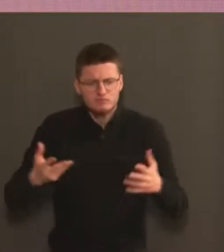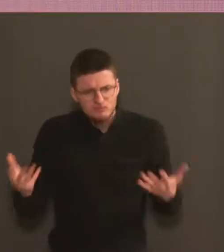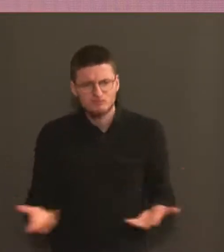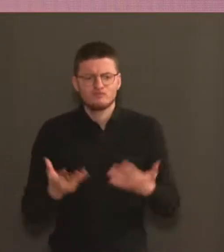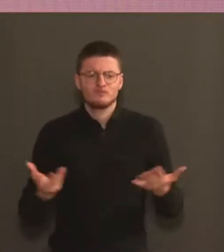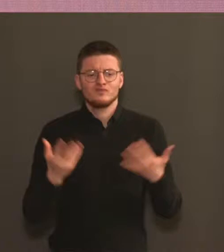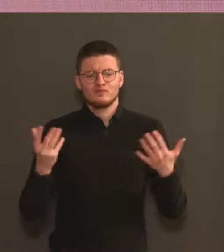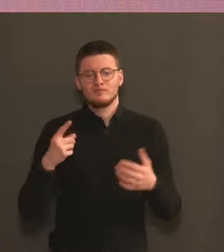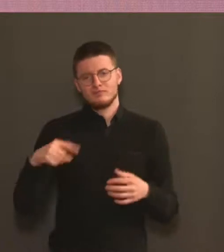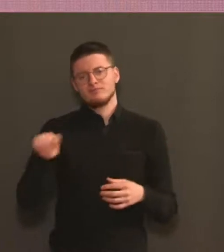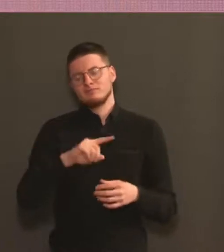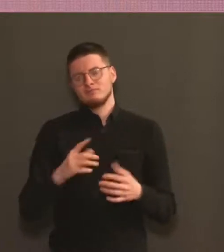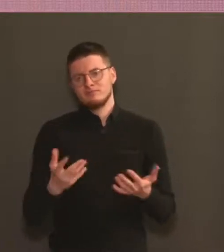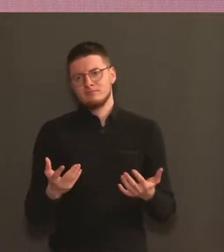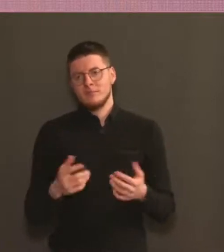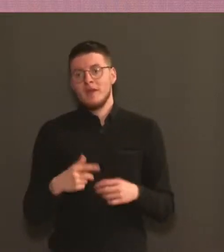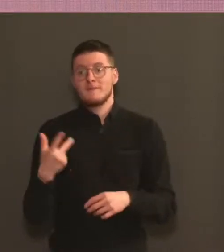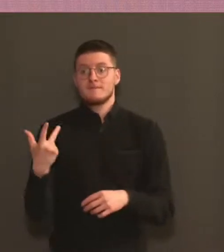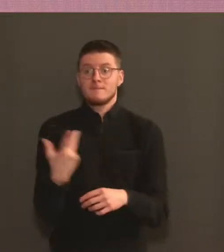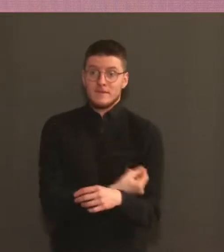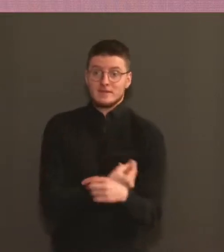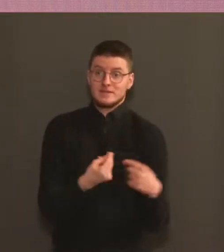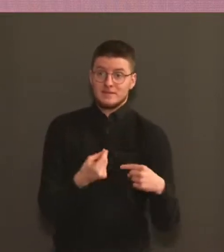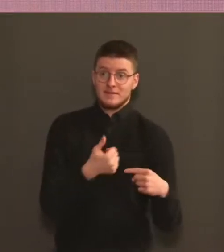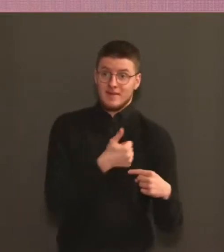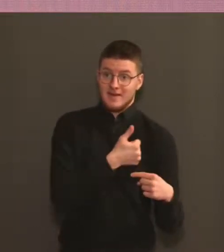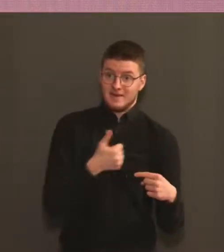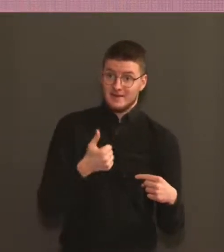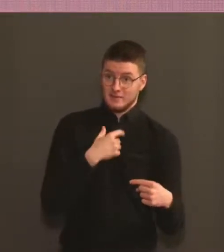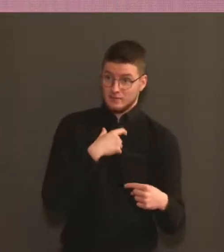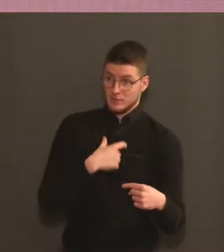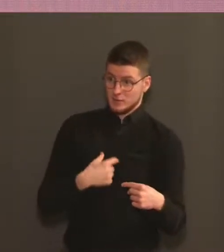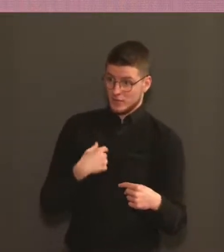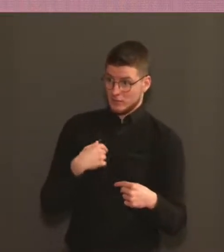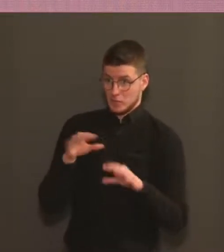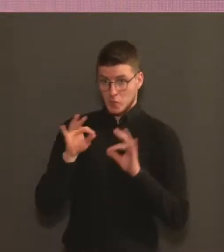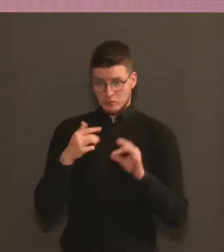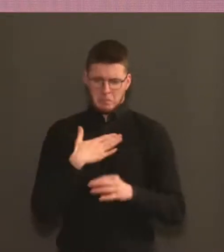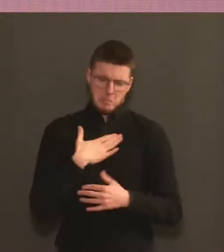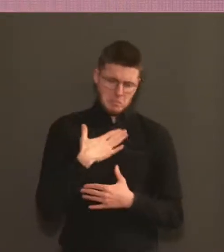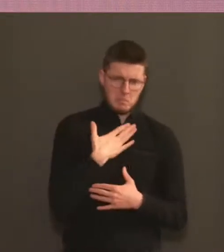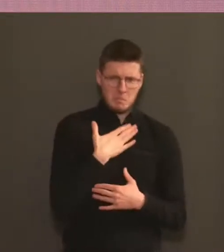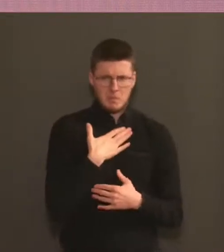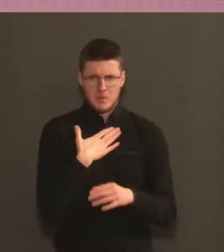Vaccinatie is meer dan een persoonlijke keuze. Het is een